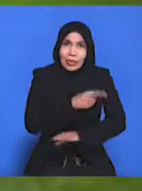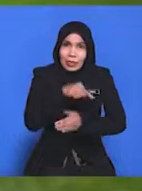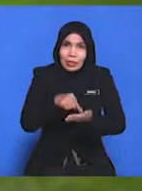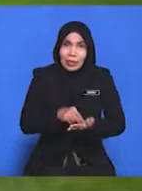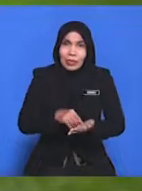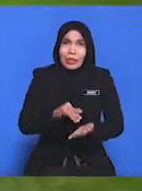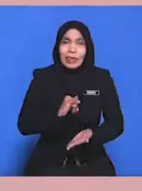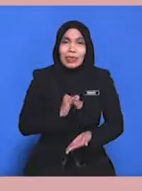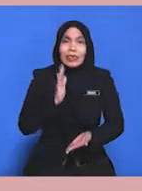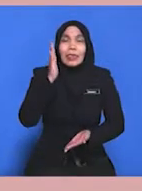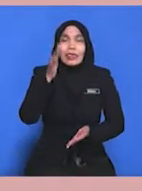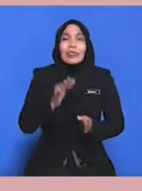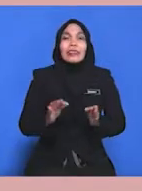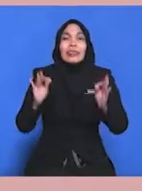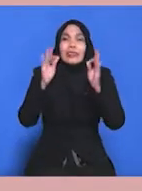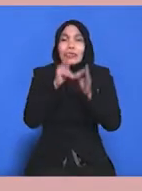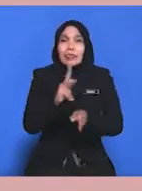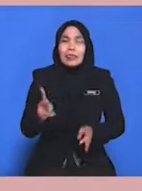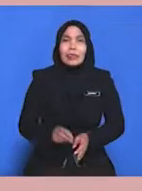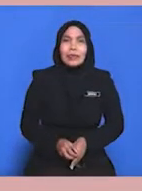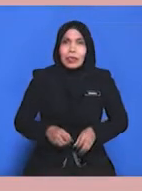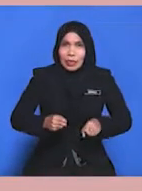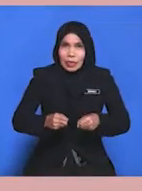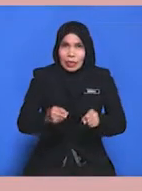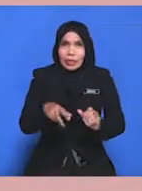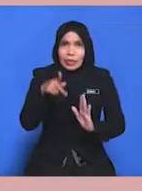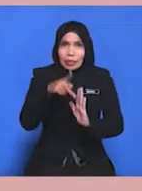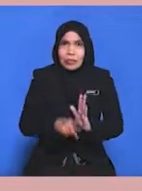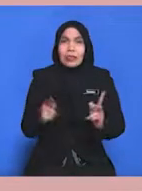berkongsi mengenai sistem pertandingan kalah mati